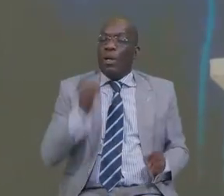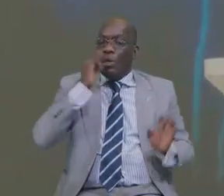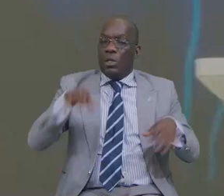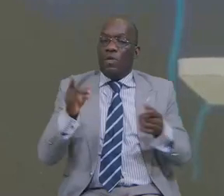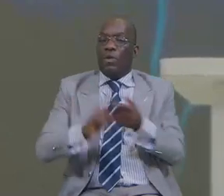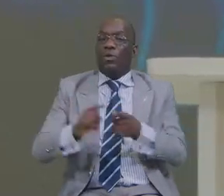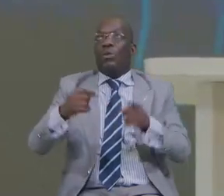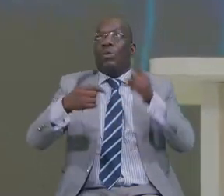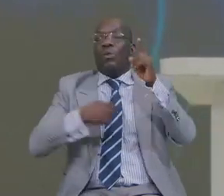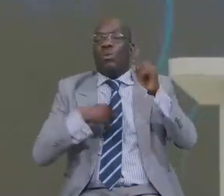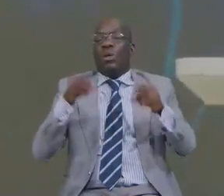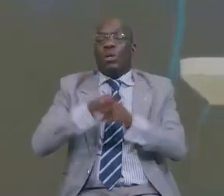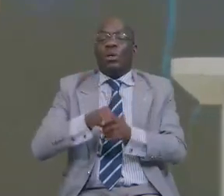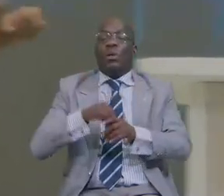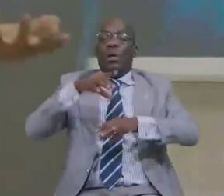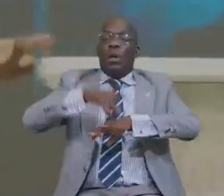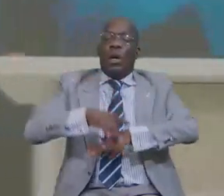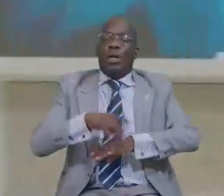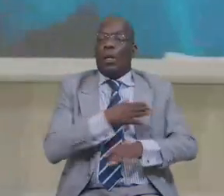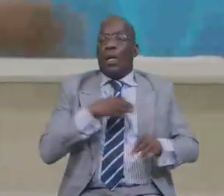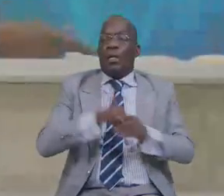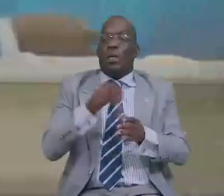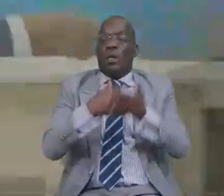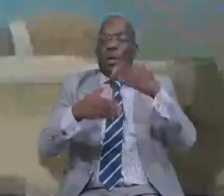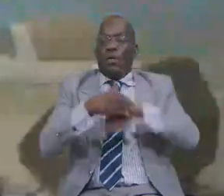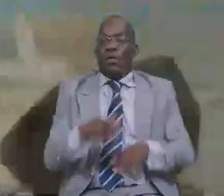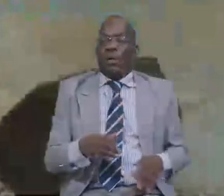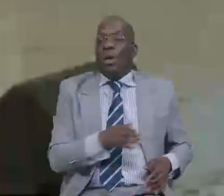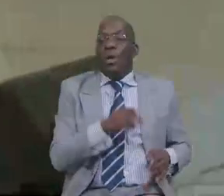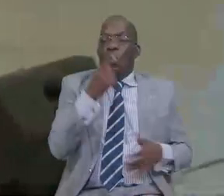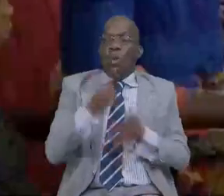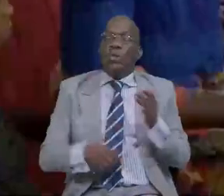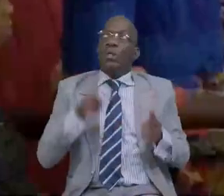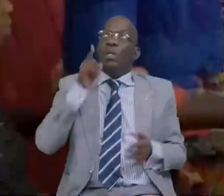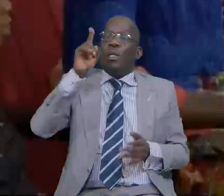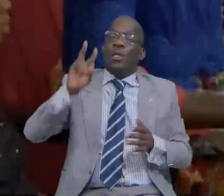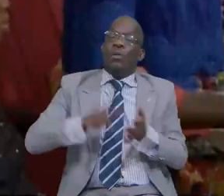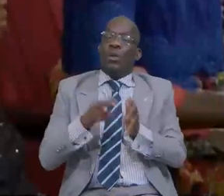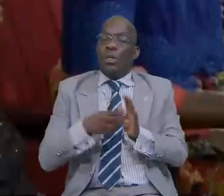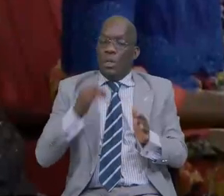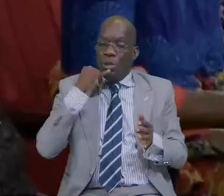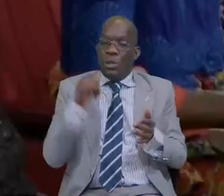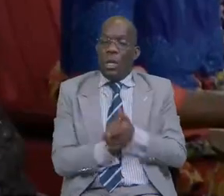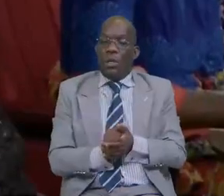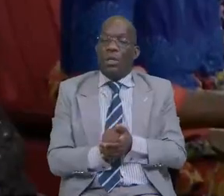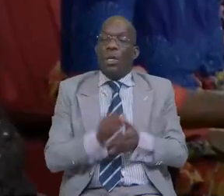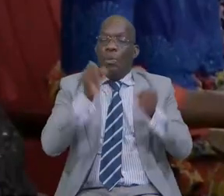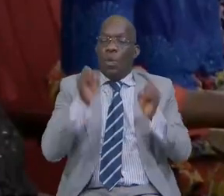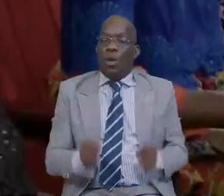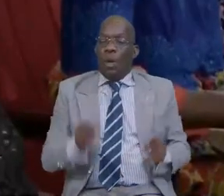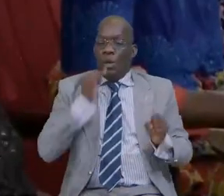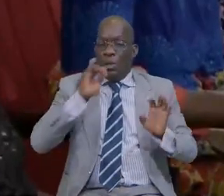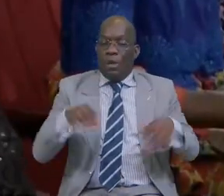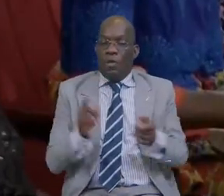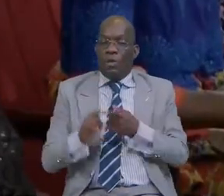dans le ciel. Ce qu'il voulait dire, que cette puissance-là nous a été donnée. Les pécheurs ne